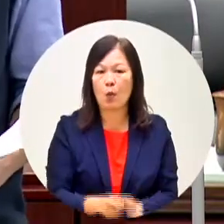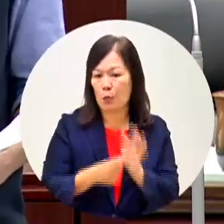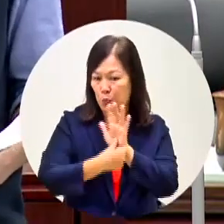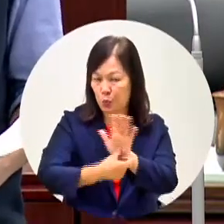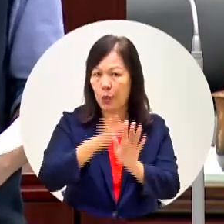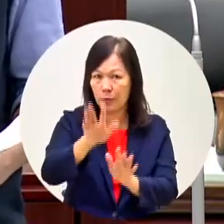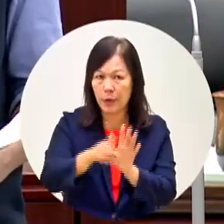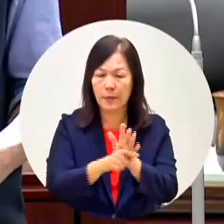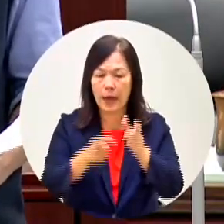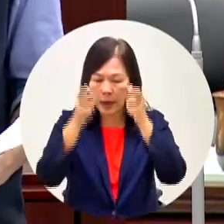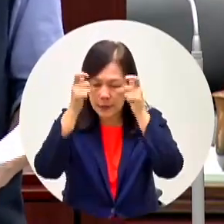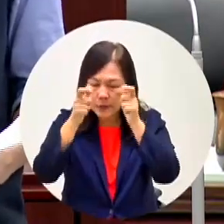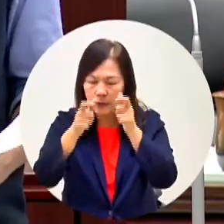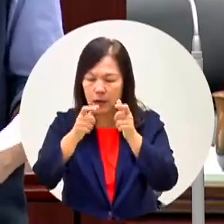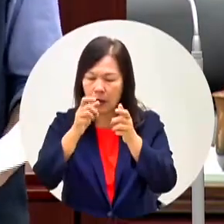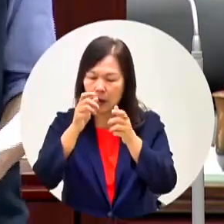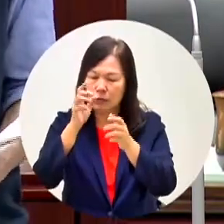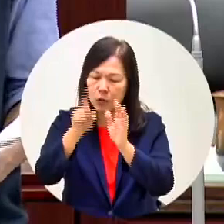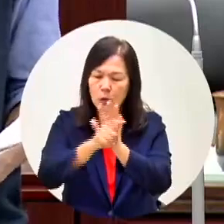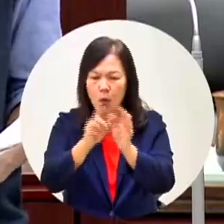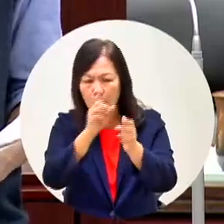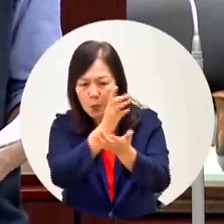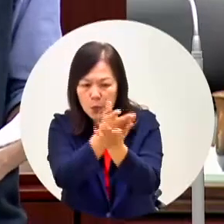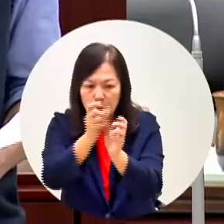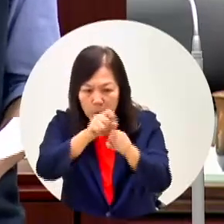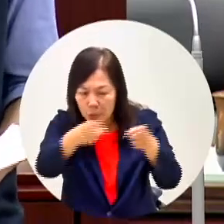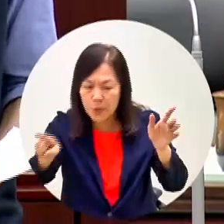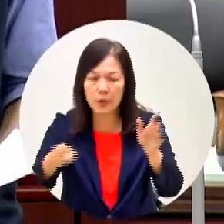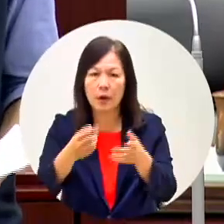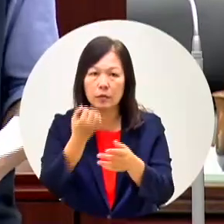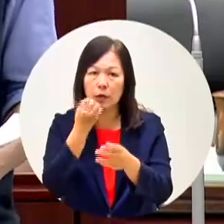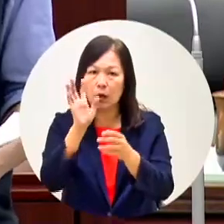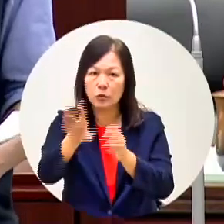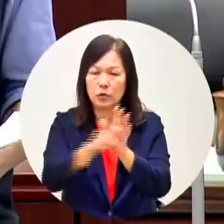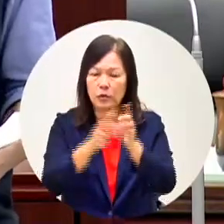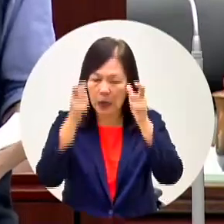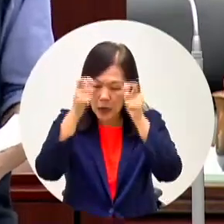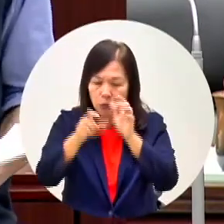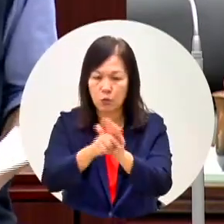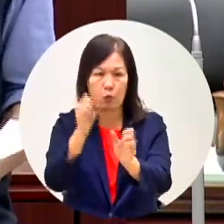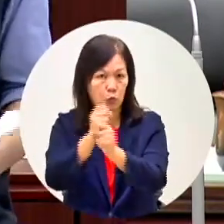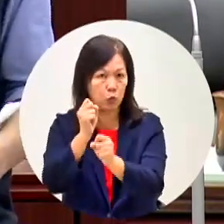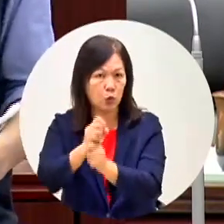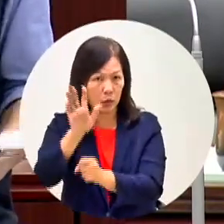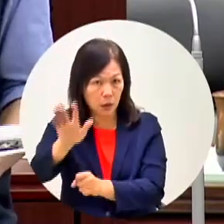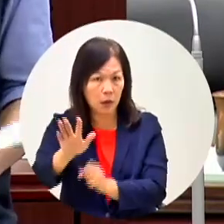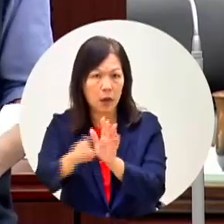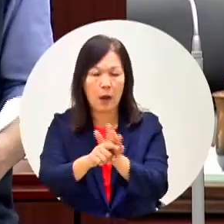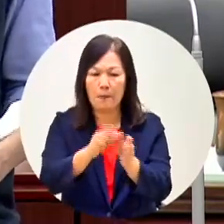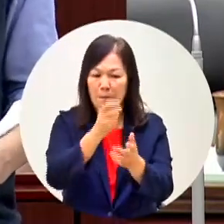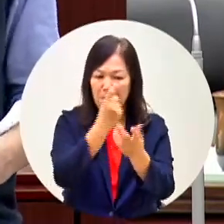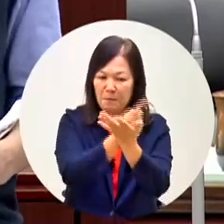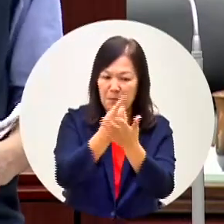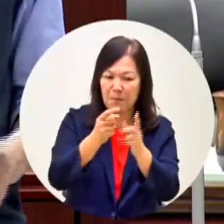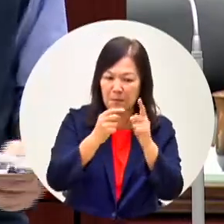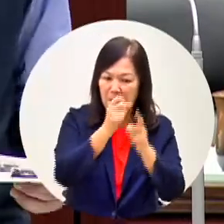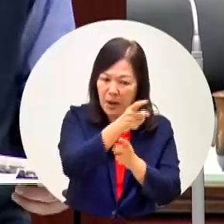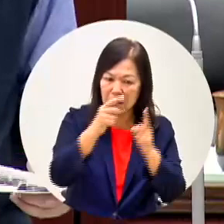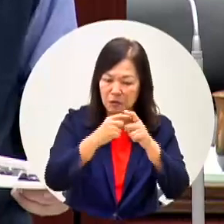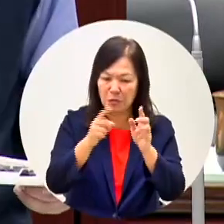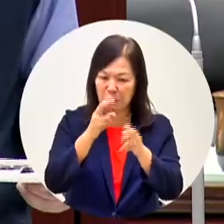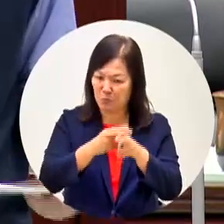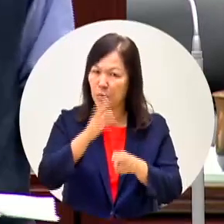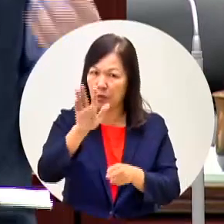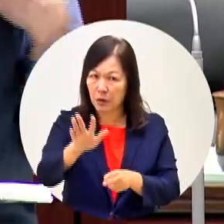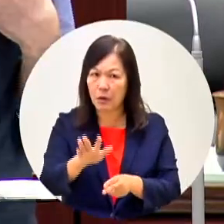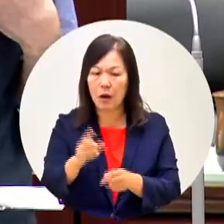乐、农产品、水产品、工业产品，只要高雄制造，消费者有信心，这个对高雄未来太